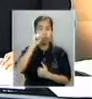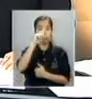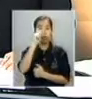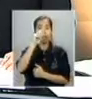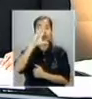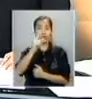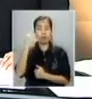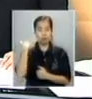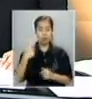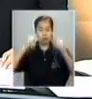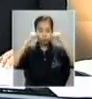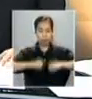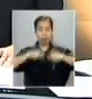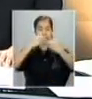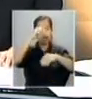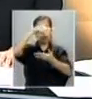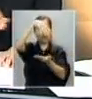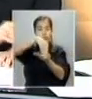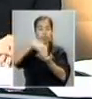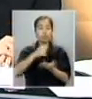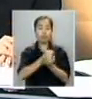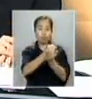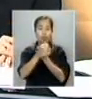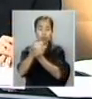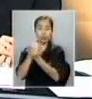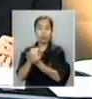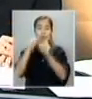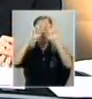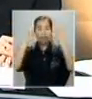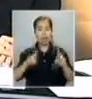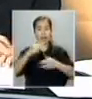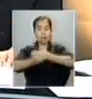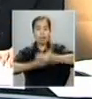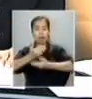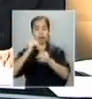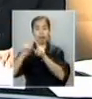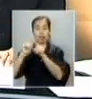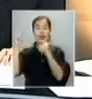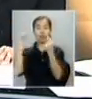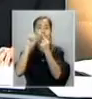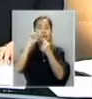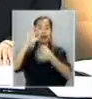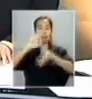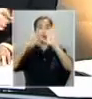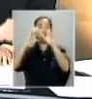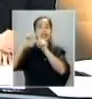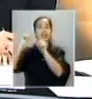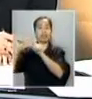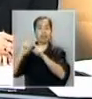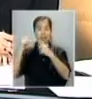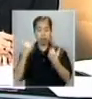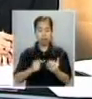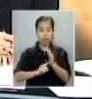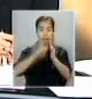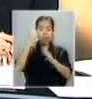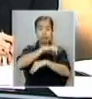ติให้ตั้งศูนย์เพื่อฟื้นฟูและช่วยเหลือผู้ประกอบการที่ได้รับผลกระทบจากเหตุจลาจลในครั้งนี้ด้วยนะครับโดยจะเริ่มเปิดทำการเวลา15